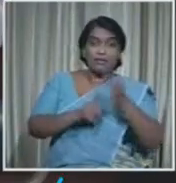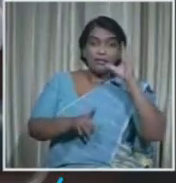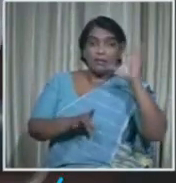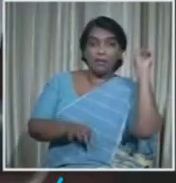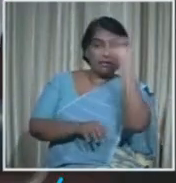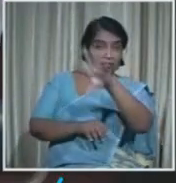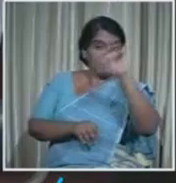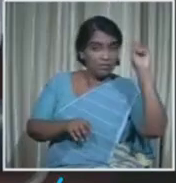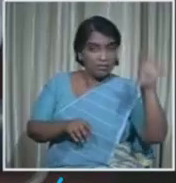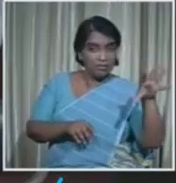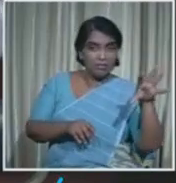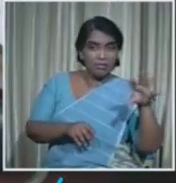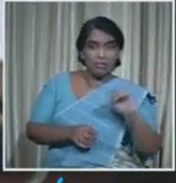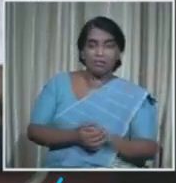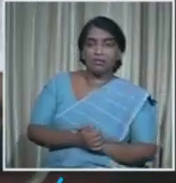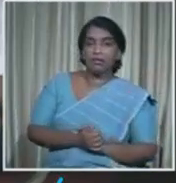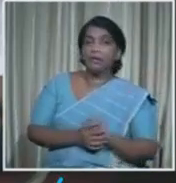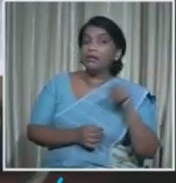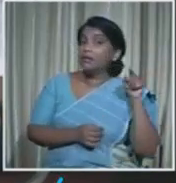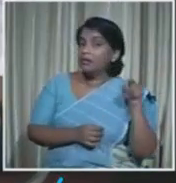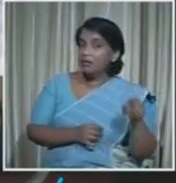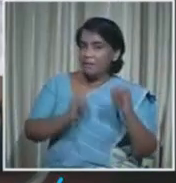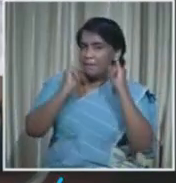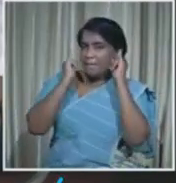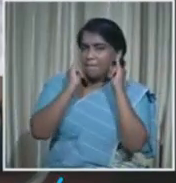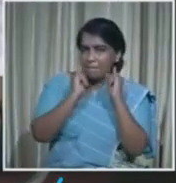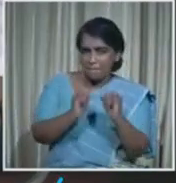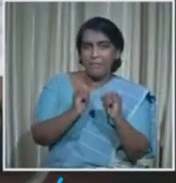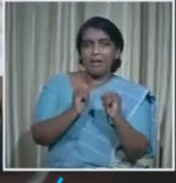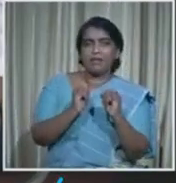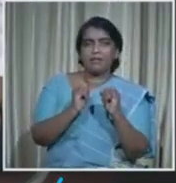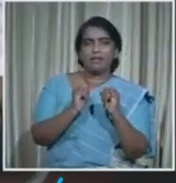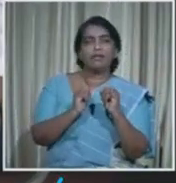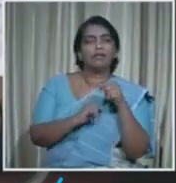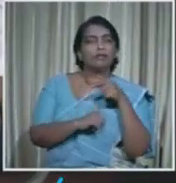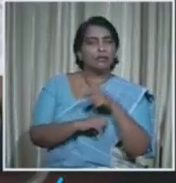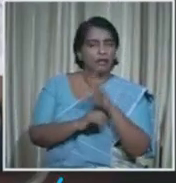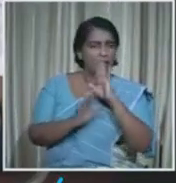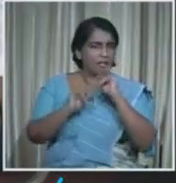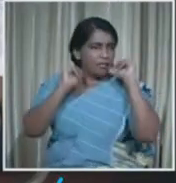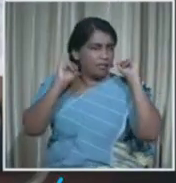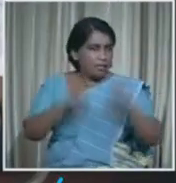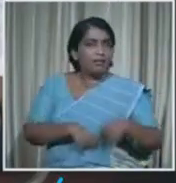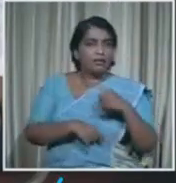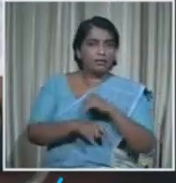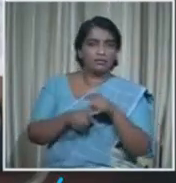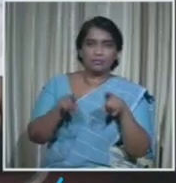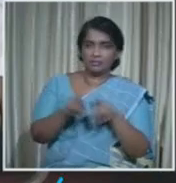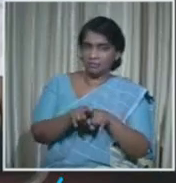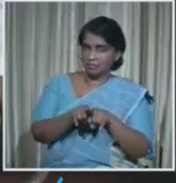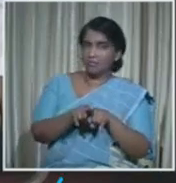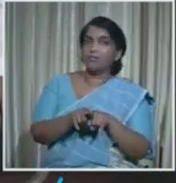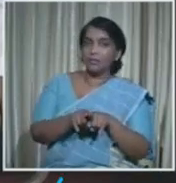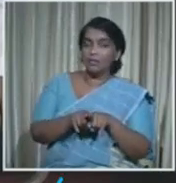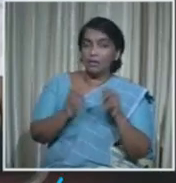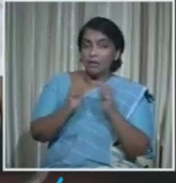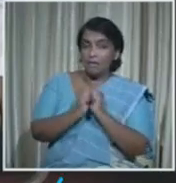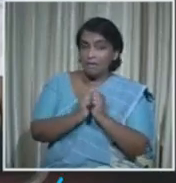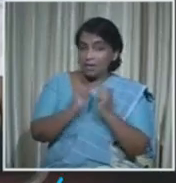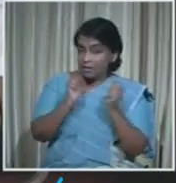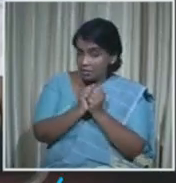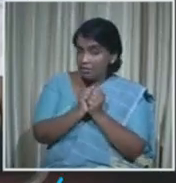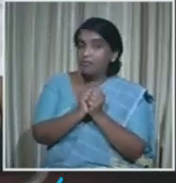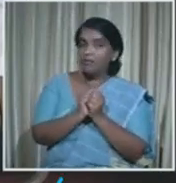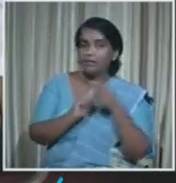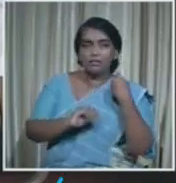කරගන්නවා මේ කුජීත මේ පහත් තුච්ච නීච ගනුදෙනුව